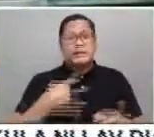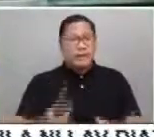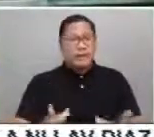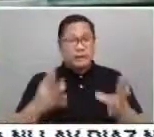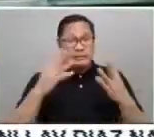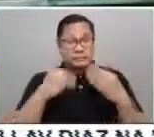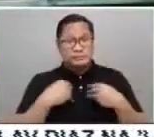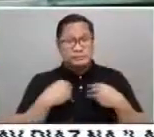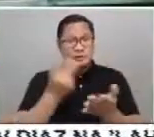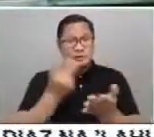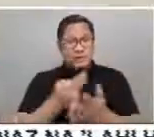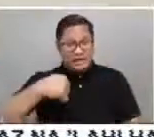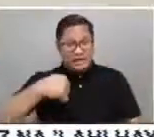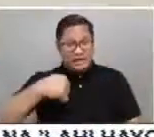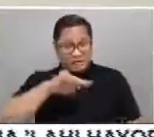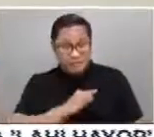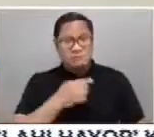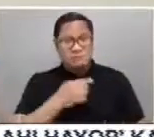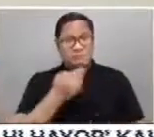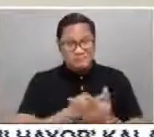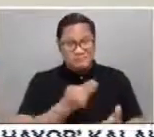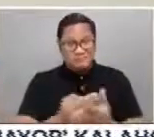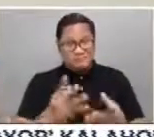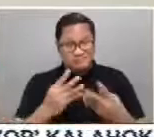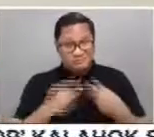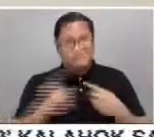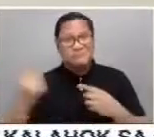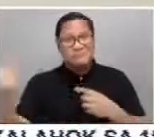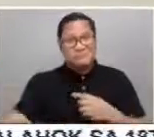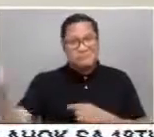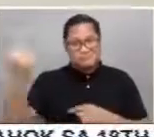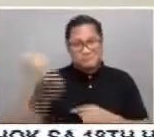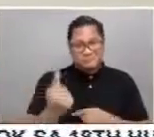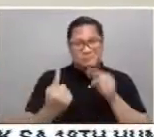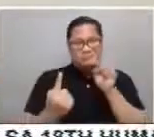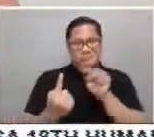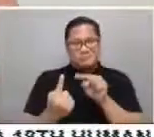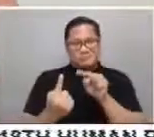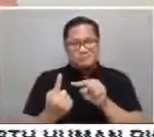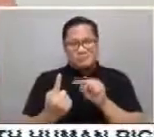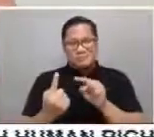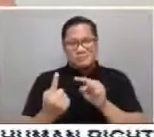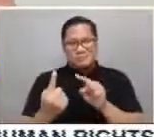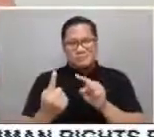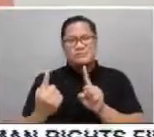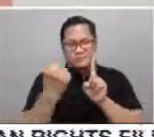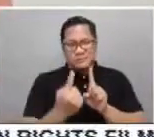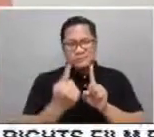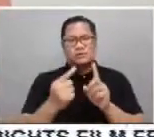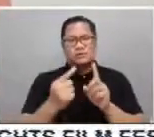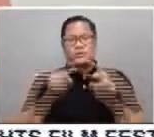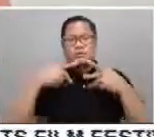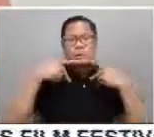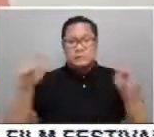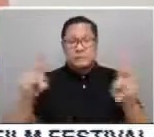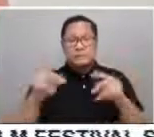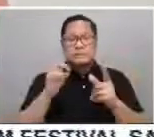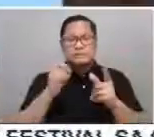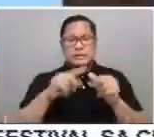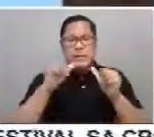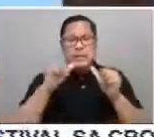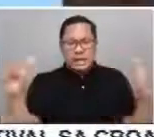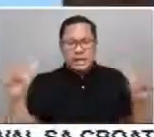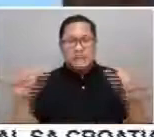Cesar Perez na kasama noon sa kanyang narcolist o listahan ng mga personalidad na hinihinalang sangkot sa kalakalan ng illegal na